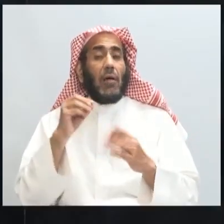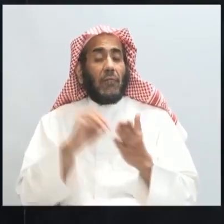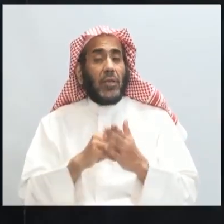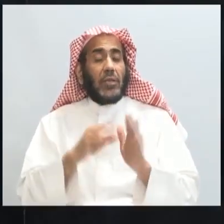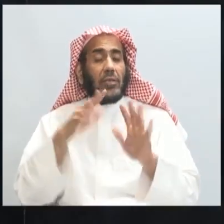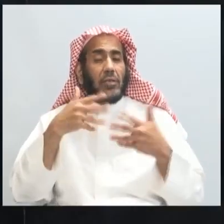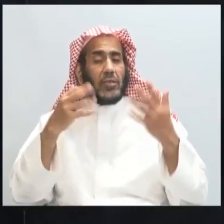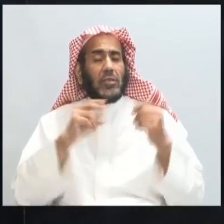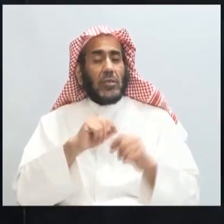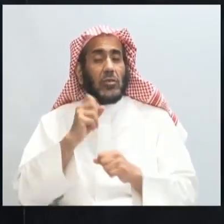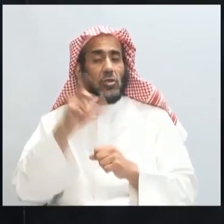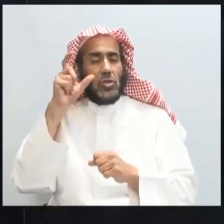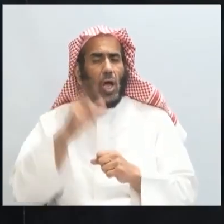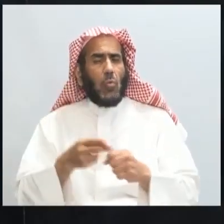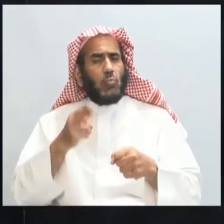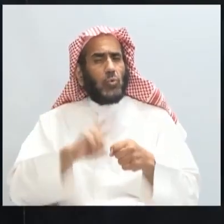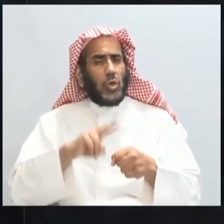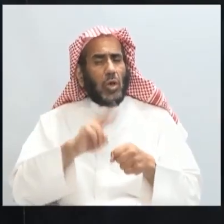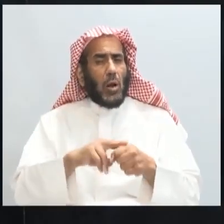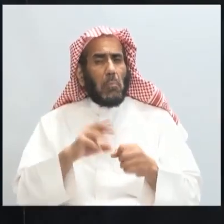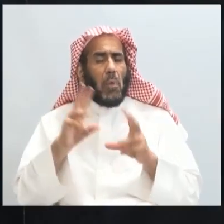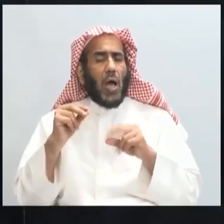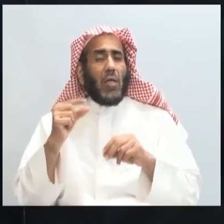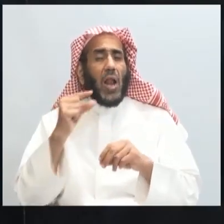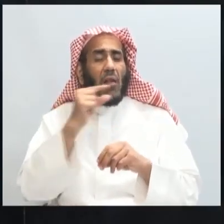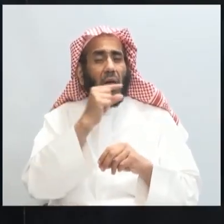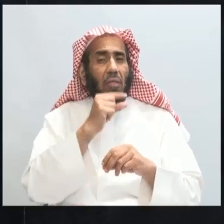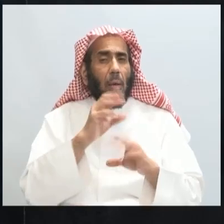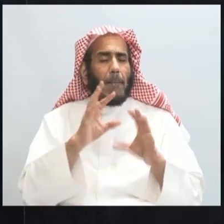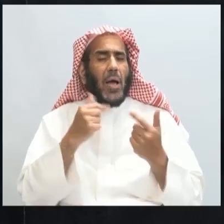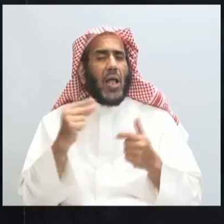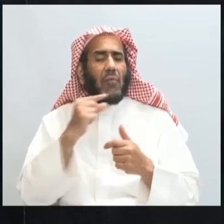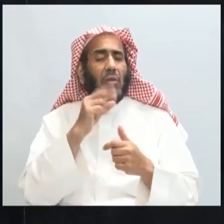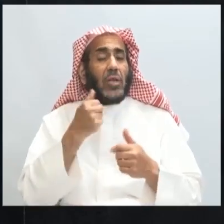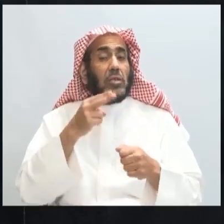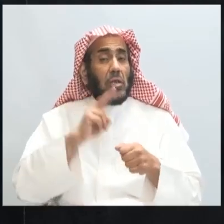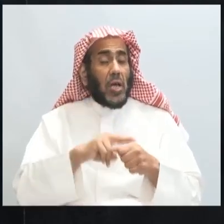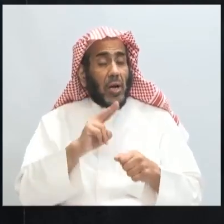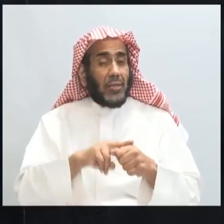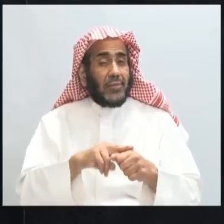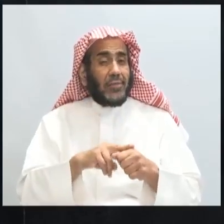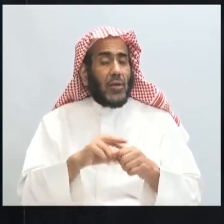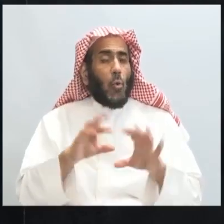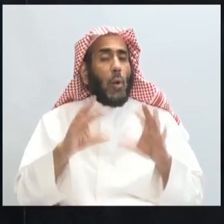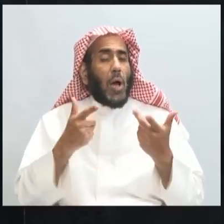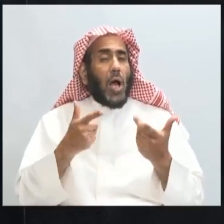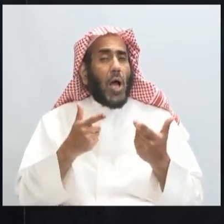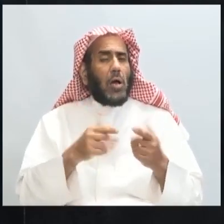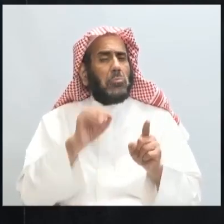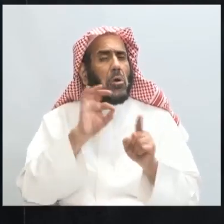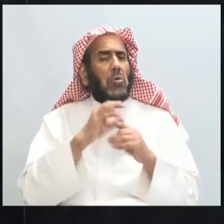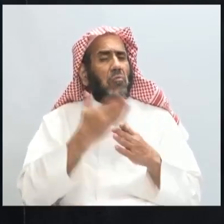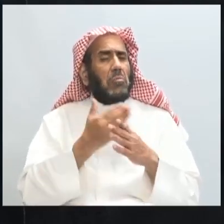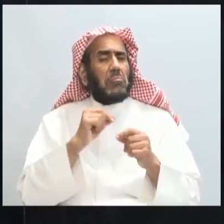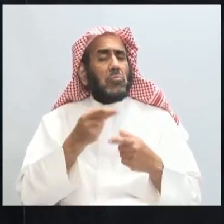في نص قام الشاعر بتكرار بعض الالفاظ ما هي الالفاظ التي تكررت وما الهدف من